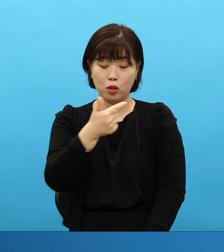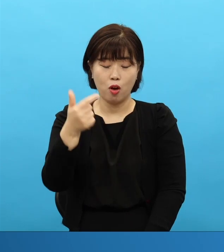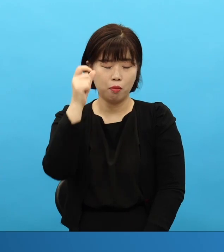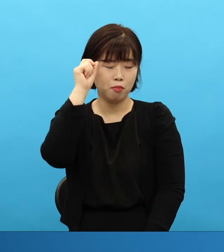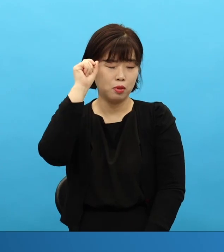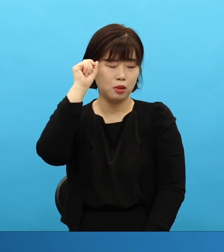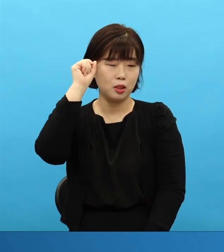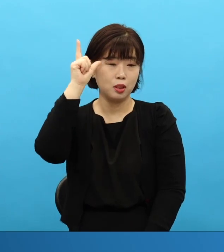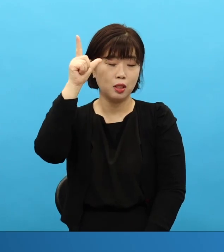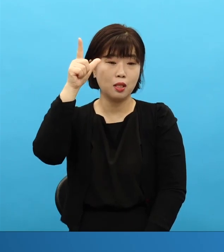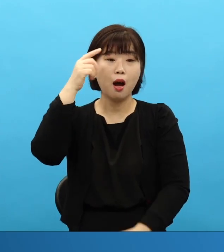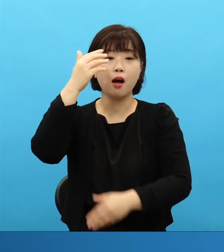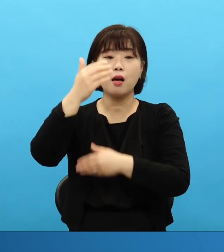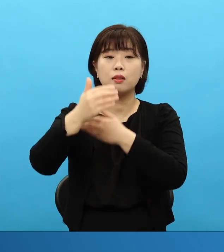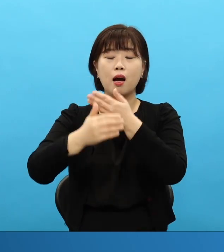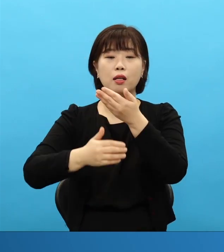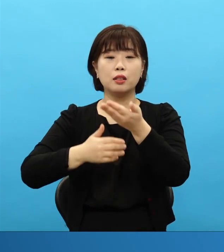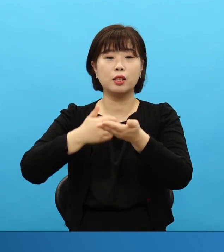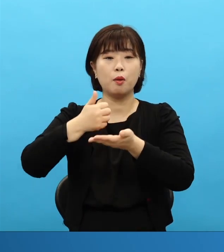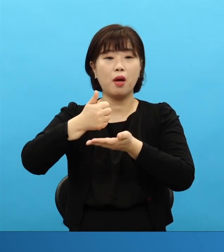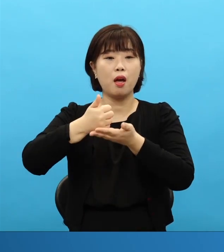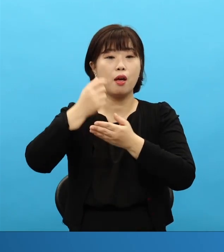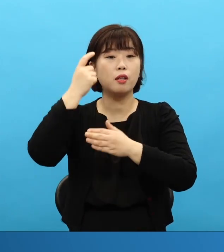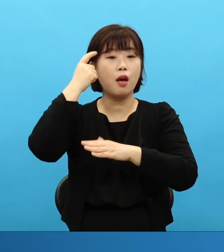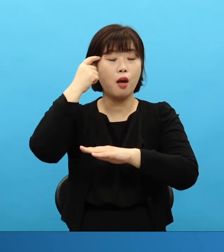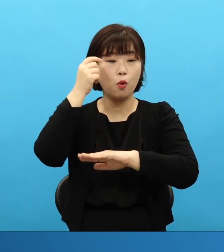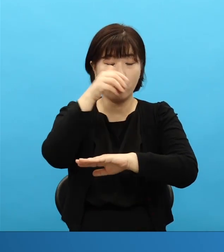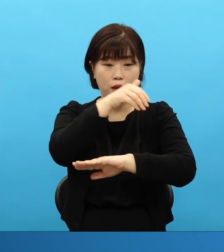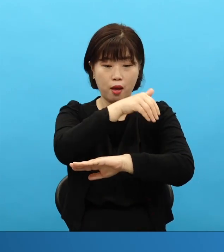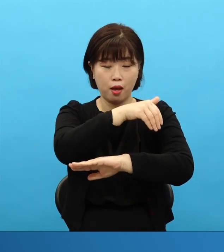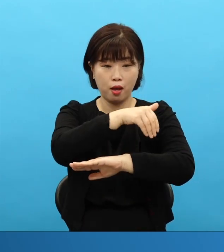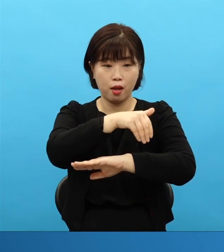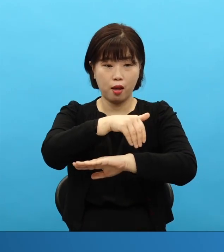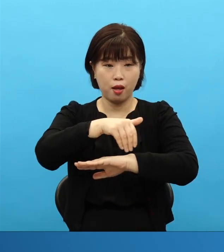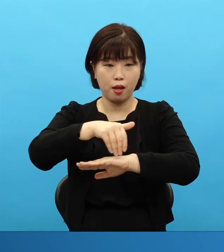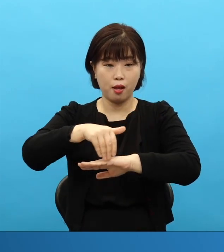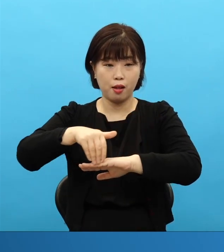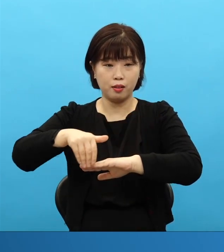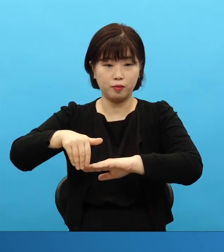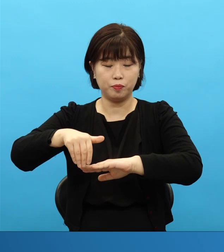크고 높으신 하나님의 계획,